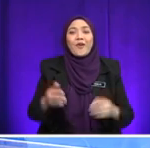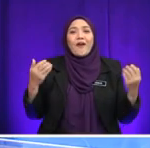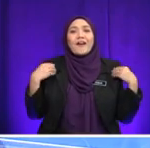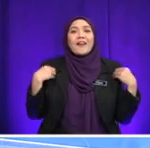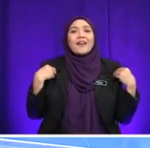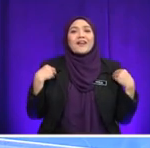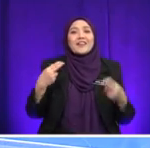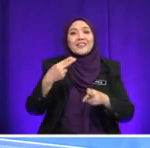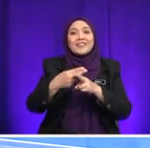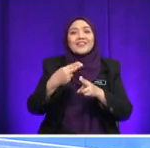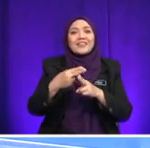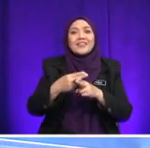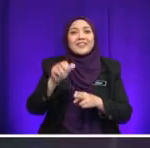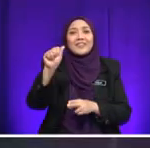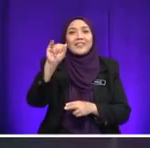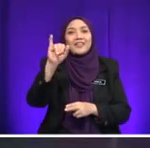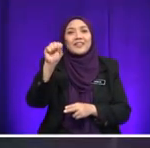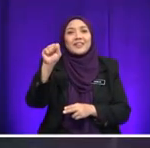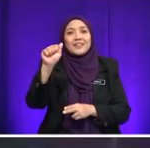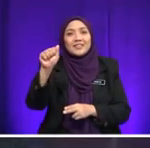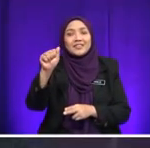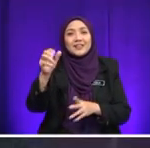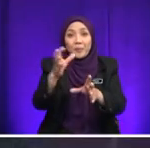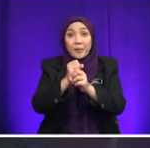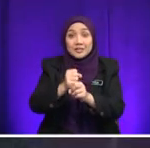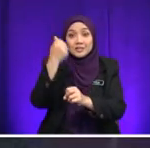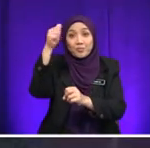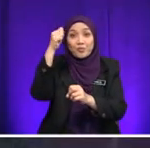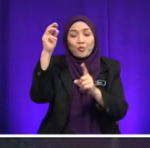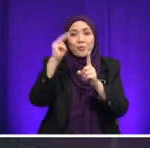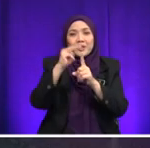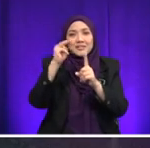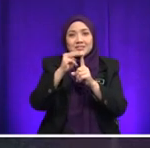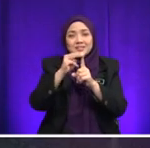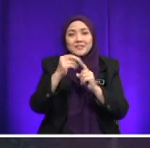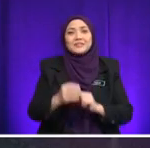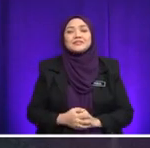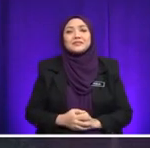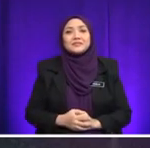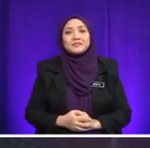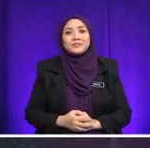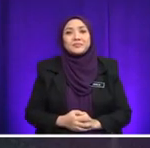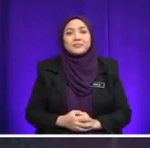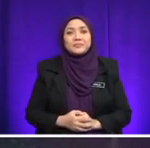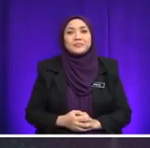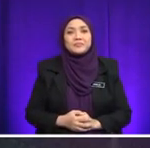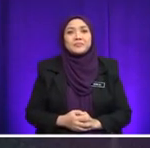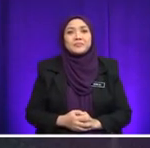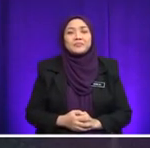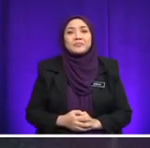marka Oke Aisyah jadi dalam pembelajaran kita pada hari ini sebenarnya semua adalah juara tetapi